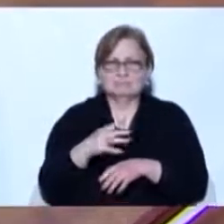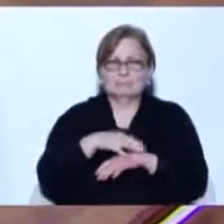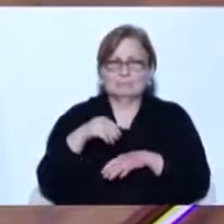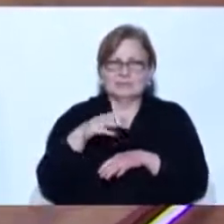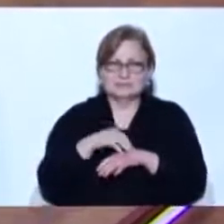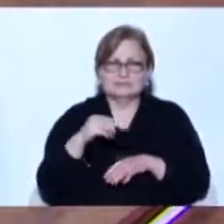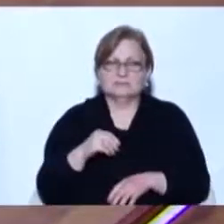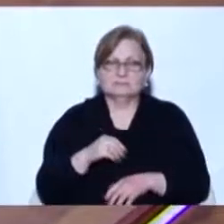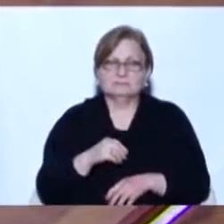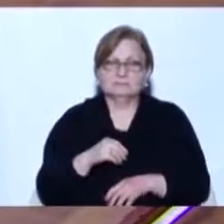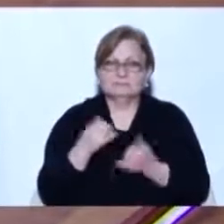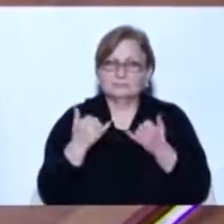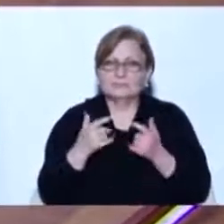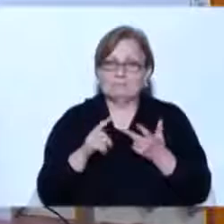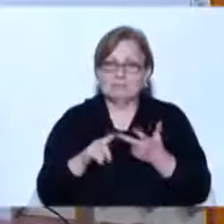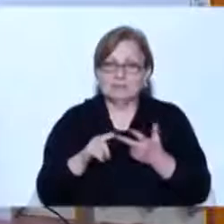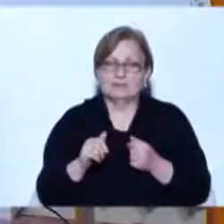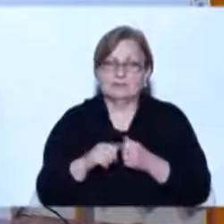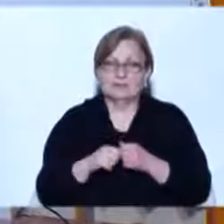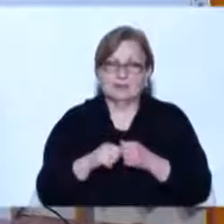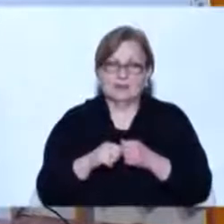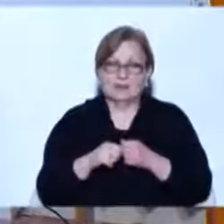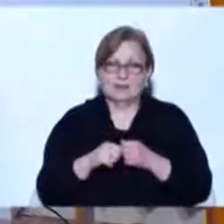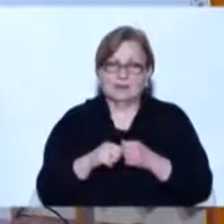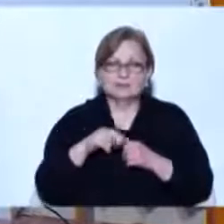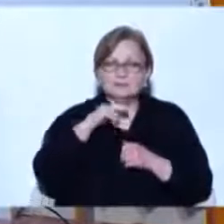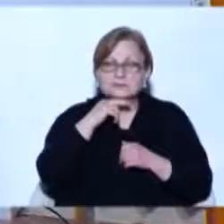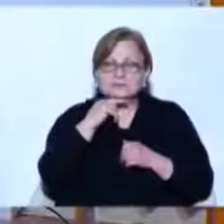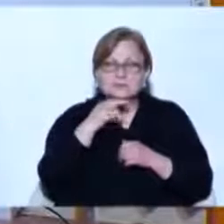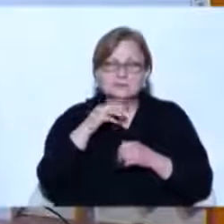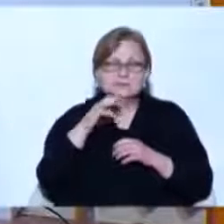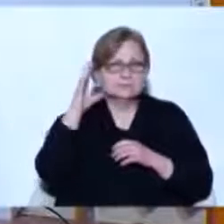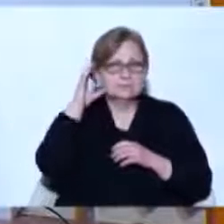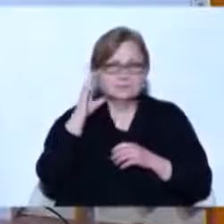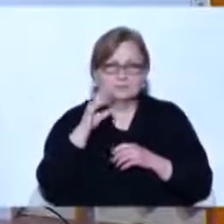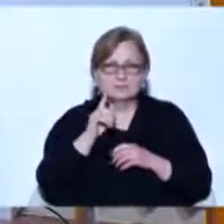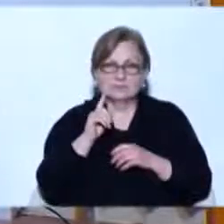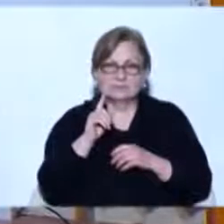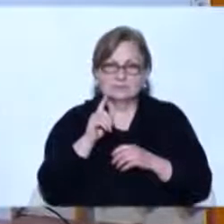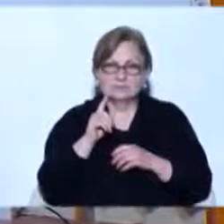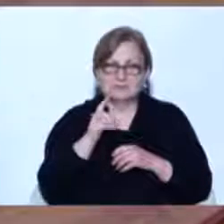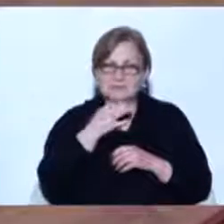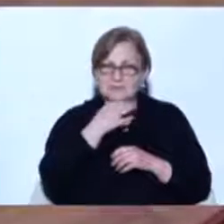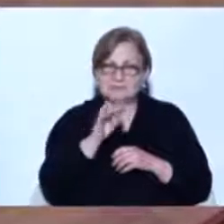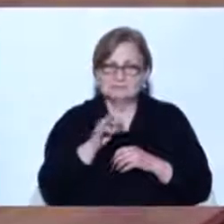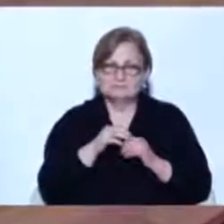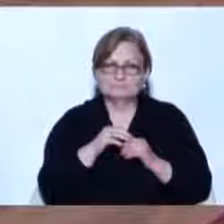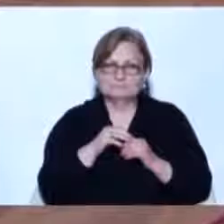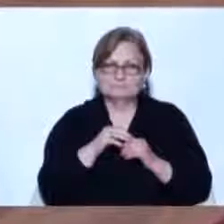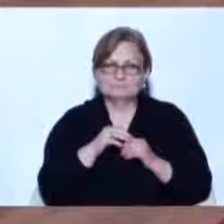ხო? Ახლა შემდეგი გამოცანა და ყურადღებით მომისმინე. ნახეთ რა ლამაზი გამოცანა. ნახე?